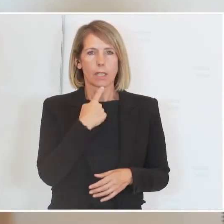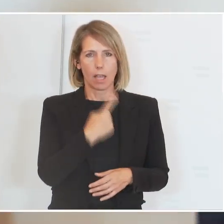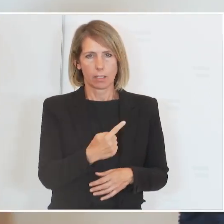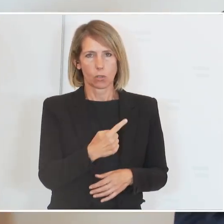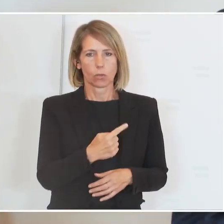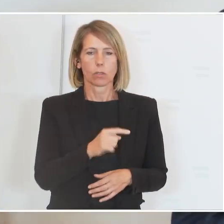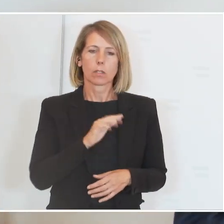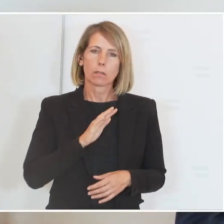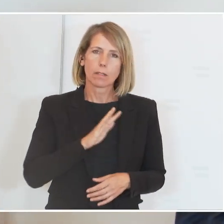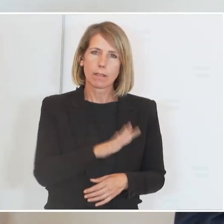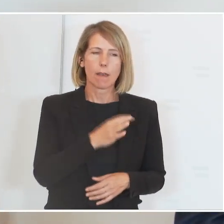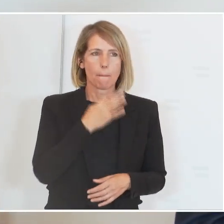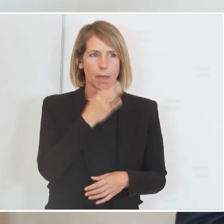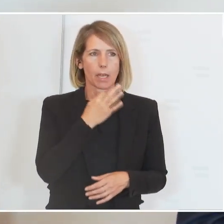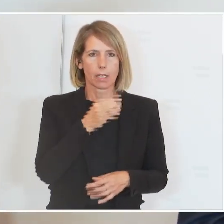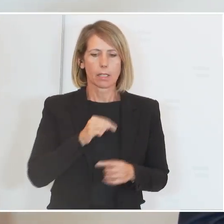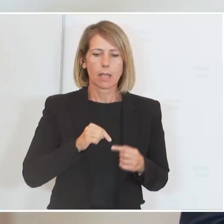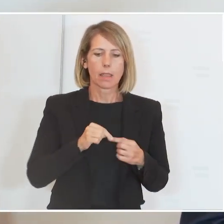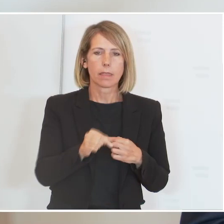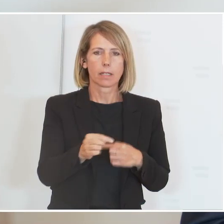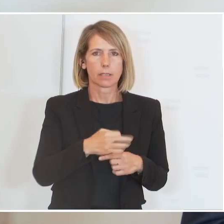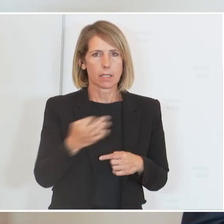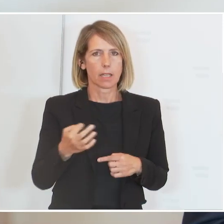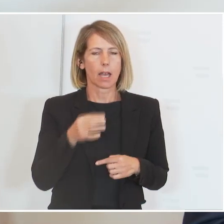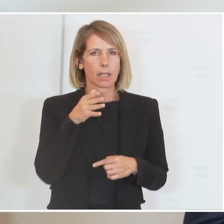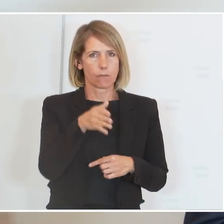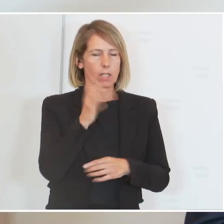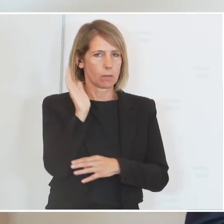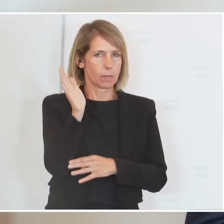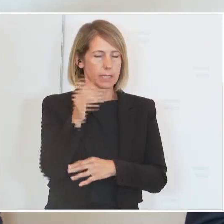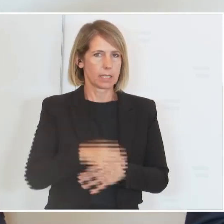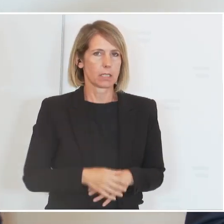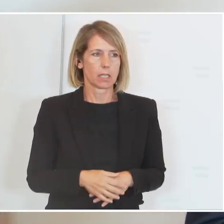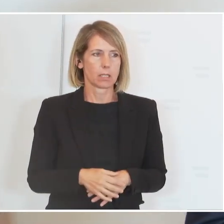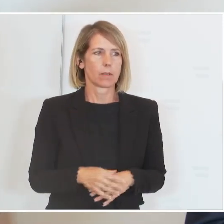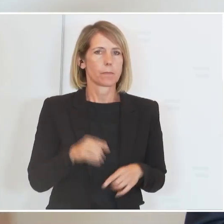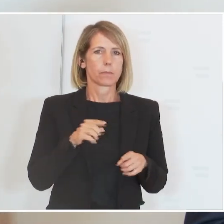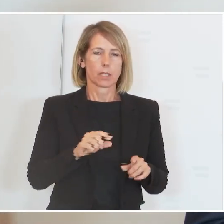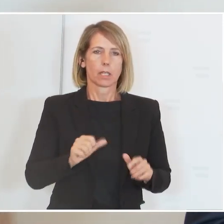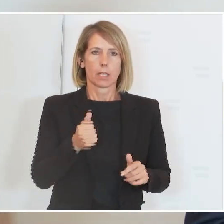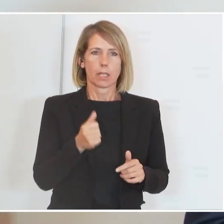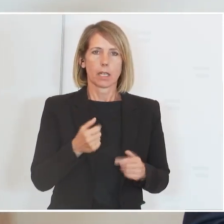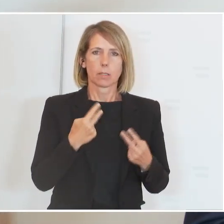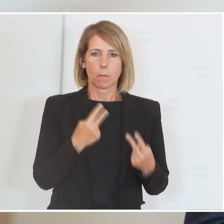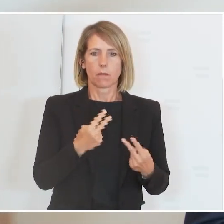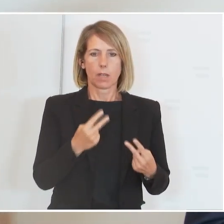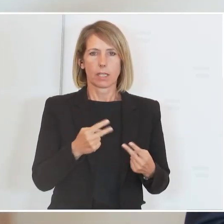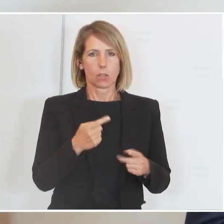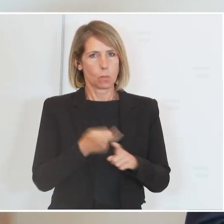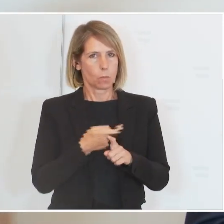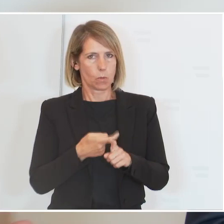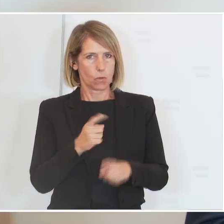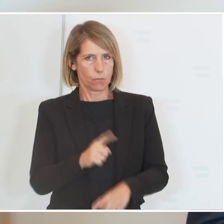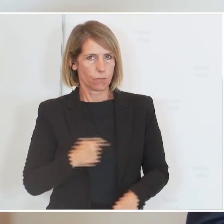Bericht in den nächsten Tagen vorlegen wird. Und wir werden dann diese Erstbewertungen entsprechend zu prüfen haben.